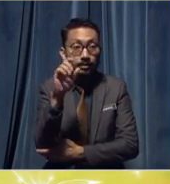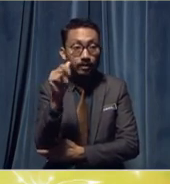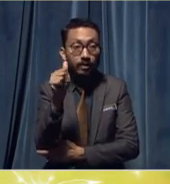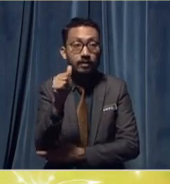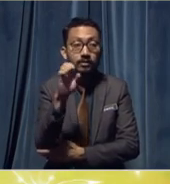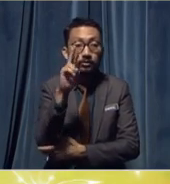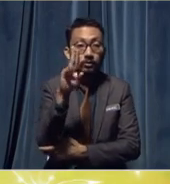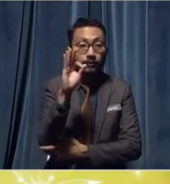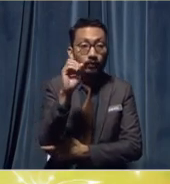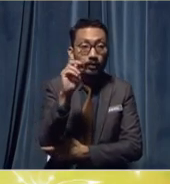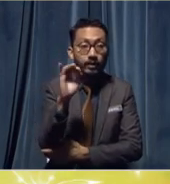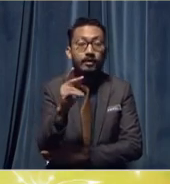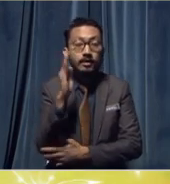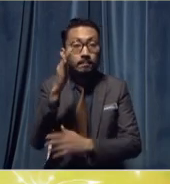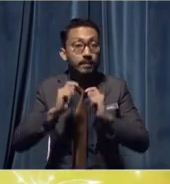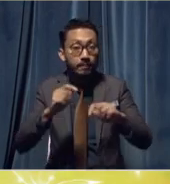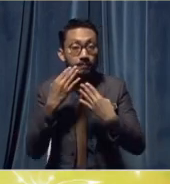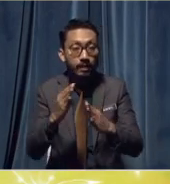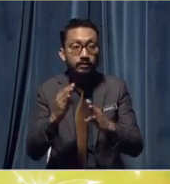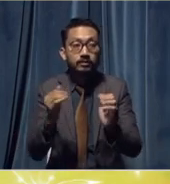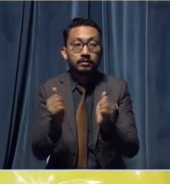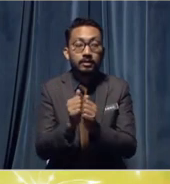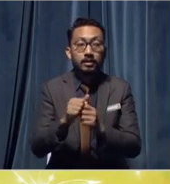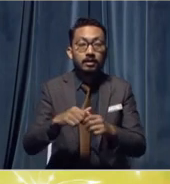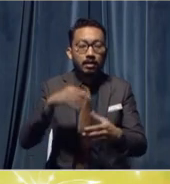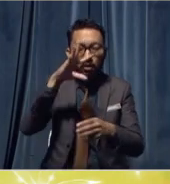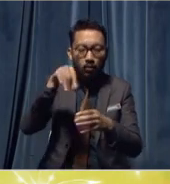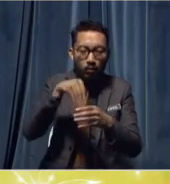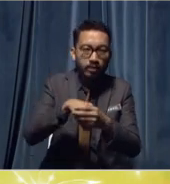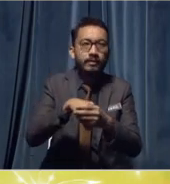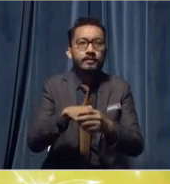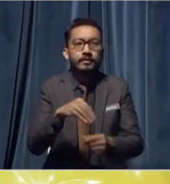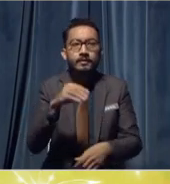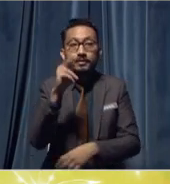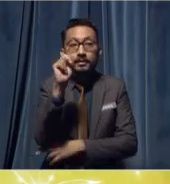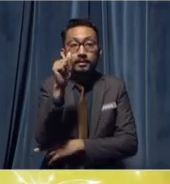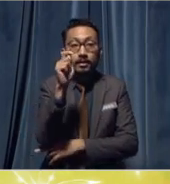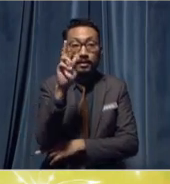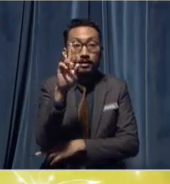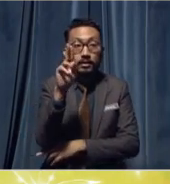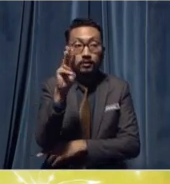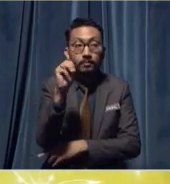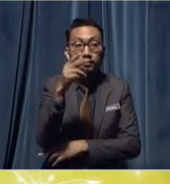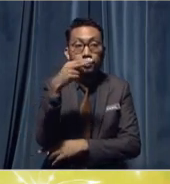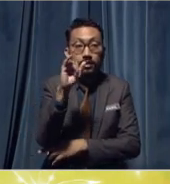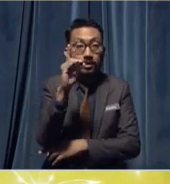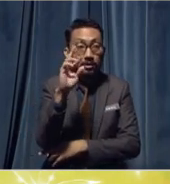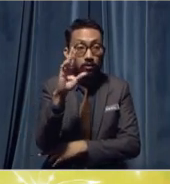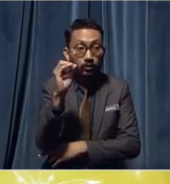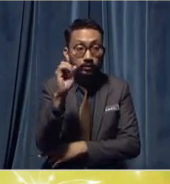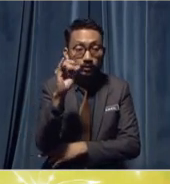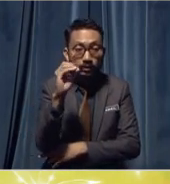sulfonik bertindak balas dengan larutan natrium hidroksida